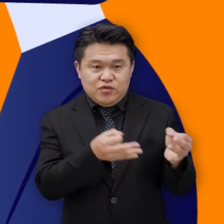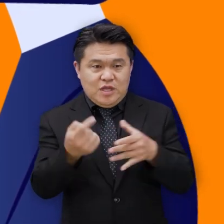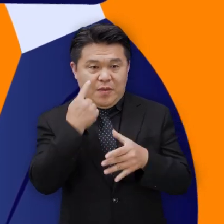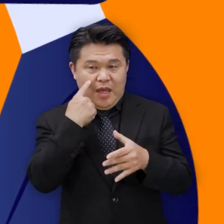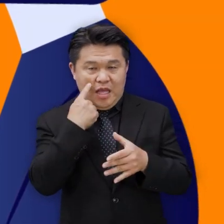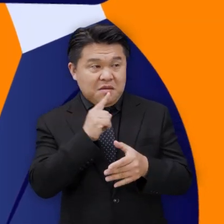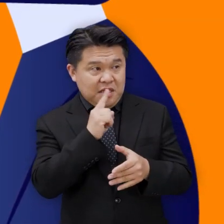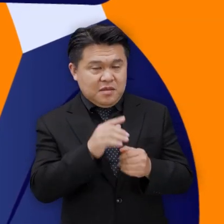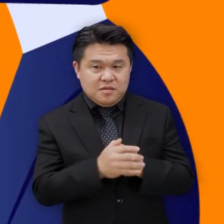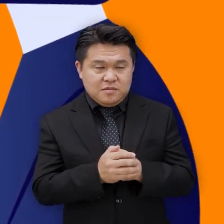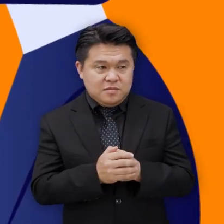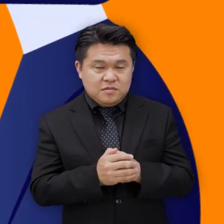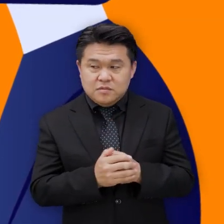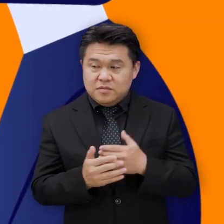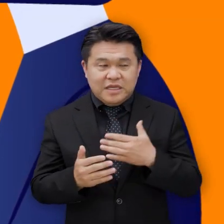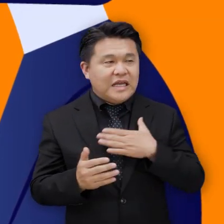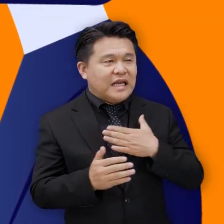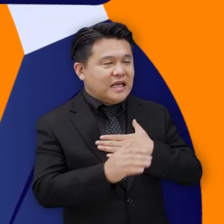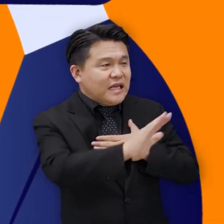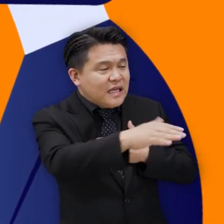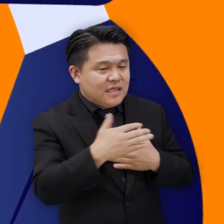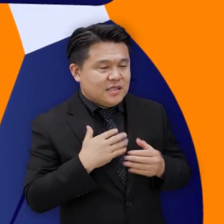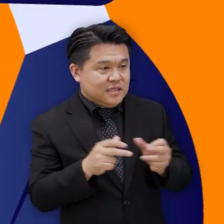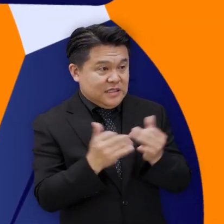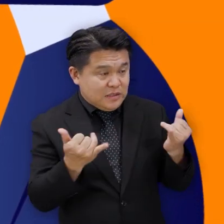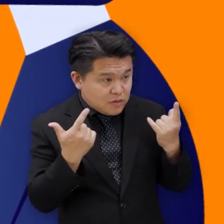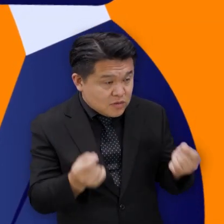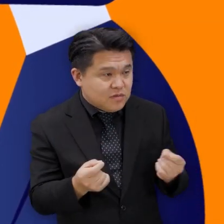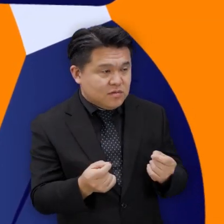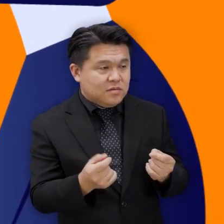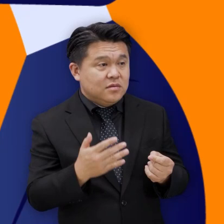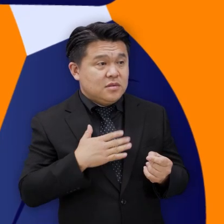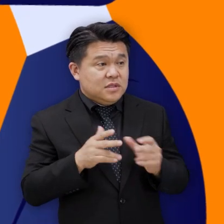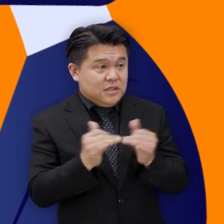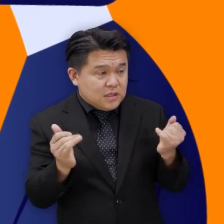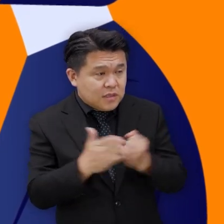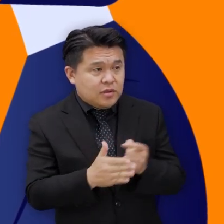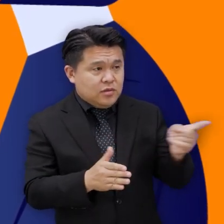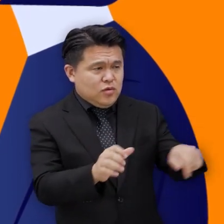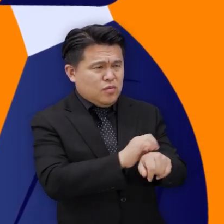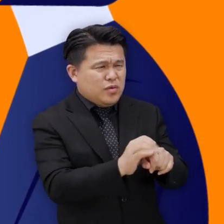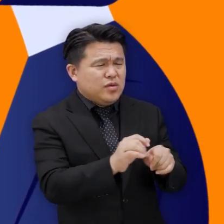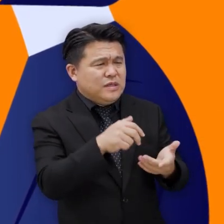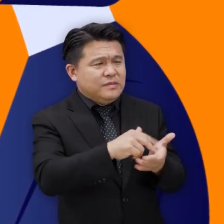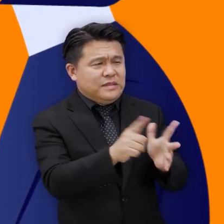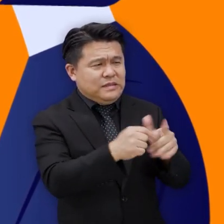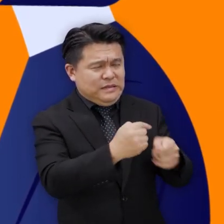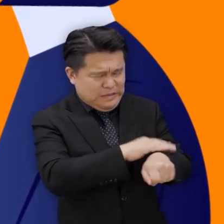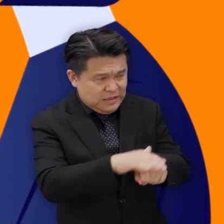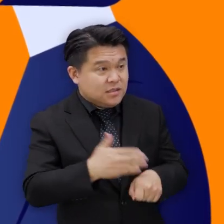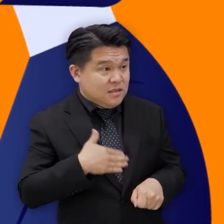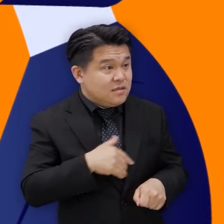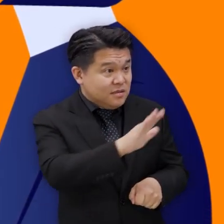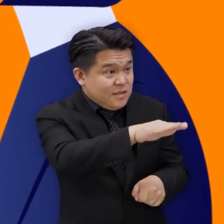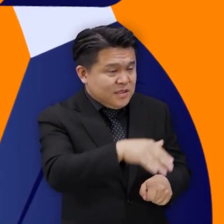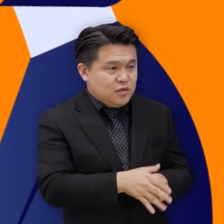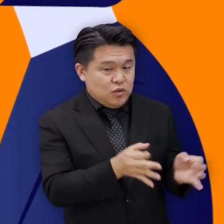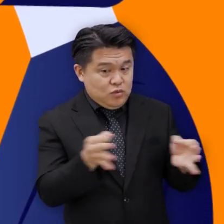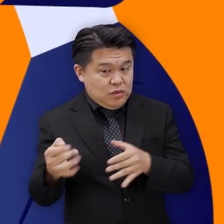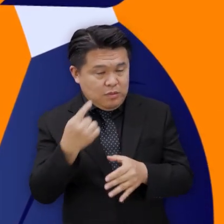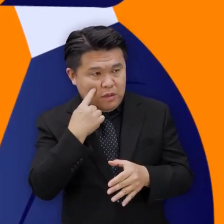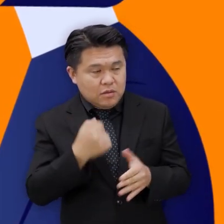제안입니다. 본인도 장애인이라고 소개하면서 장애인이 장애인의 불편함과 사정을 가장 정확하게 알 수 있기